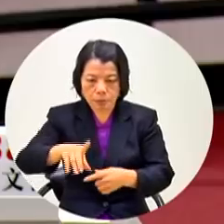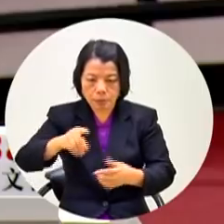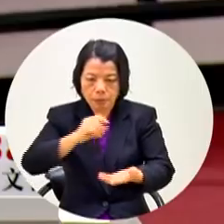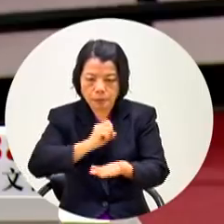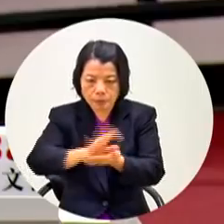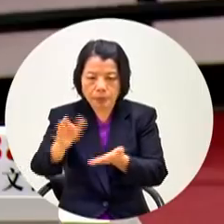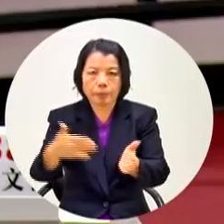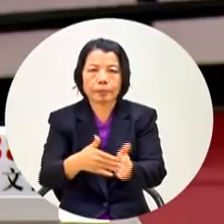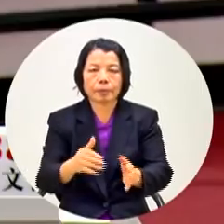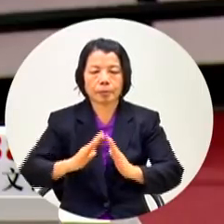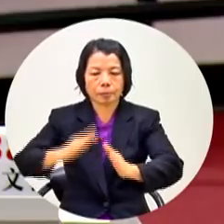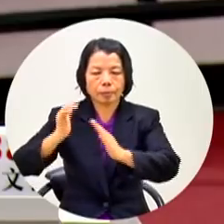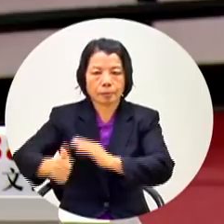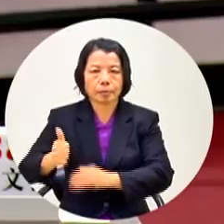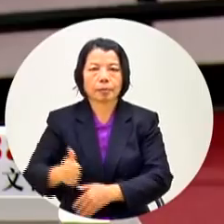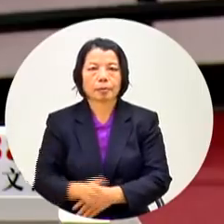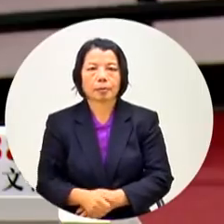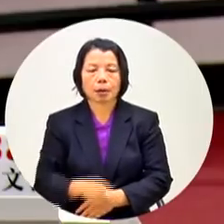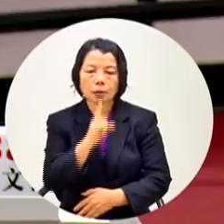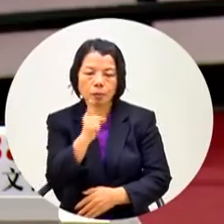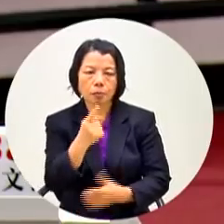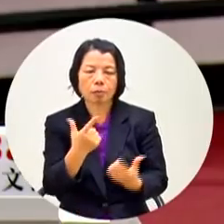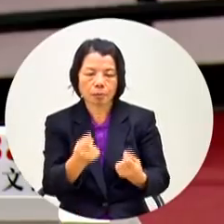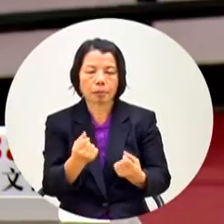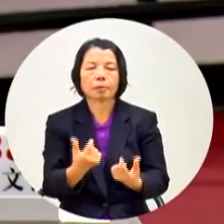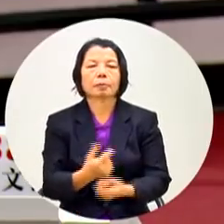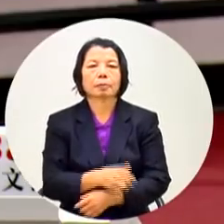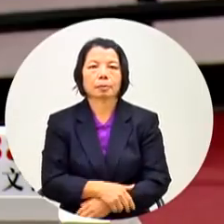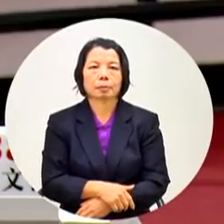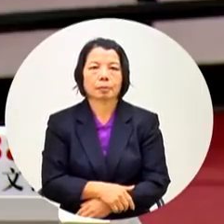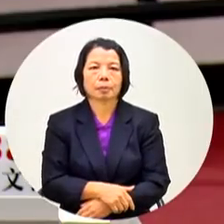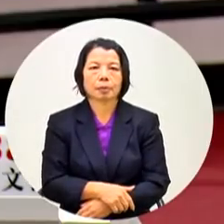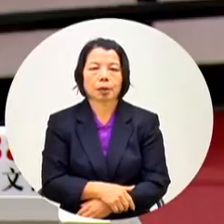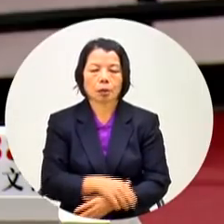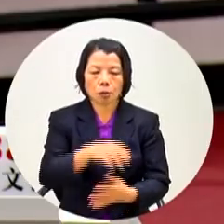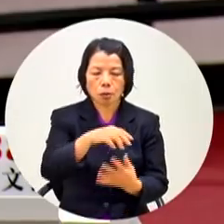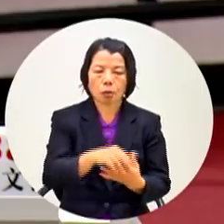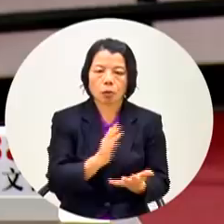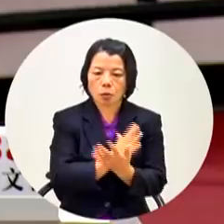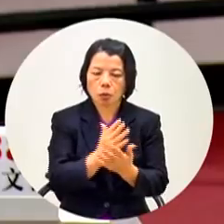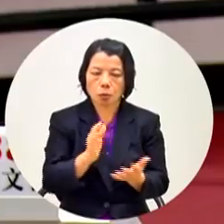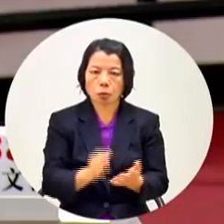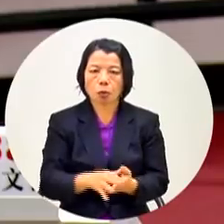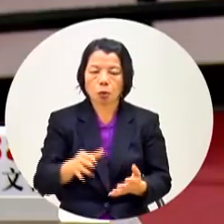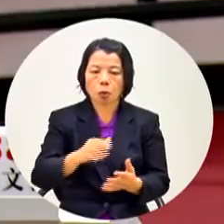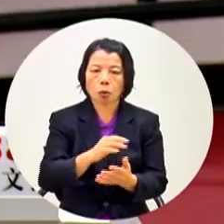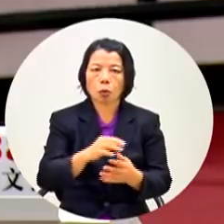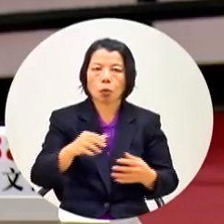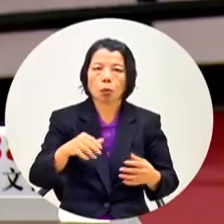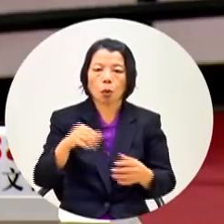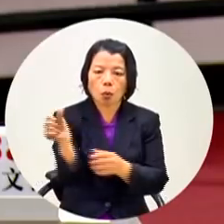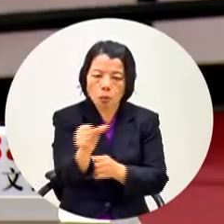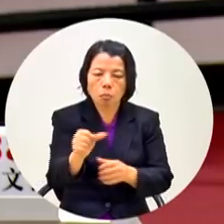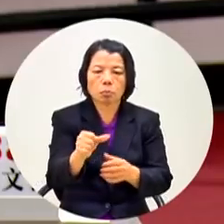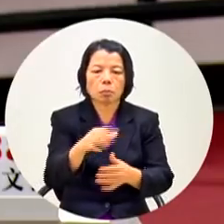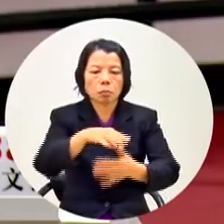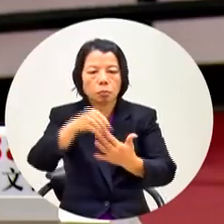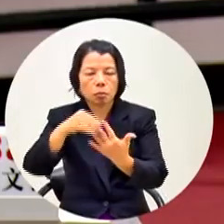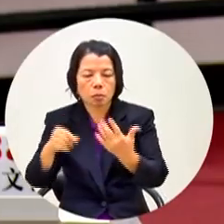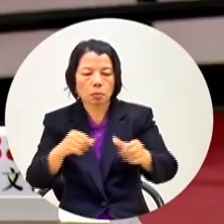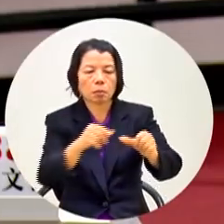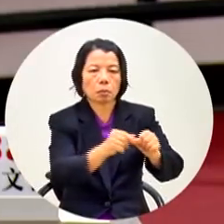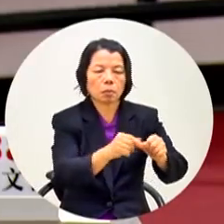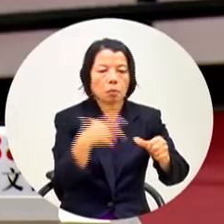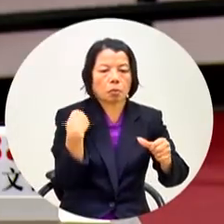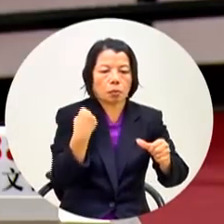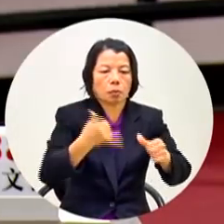出来大概就是这样五个选择，第一个原案，第二个就是多元、哦、更多、多重使用，第